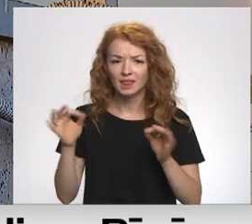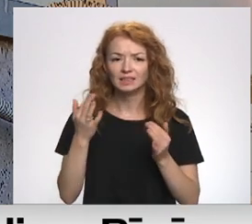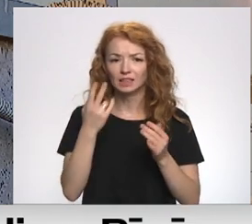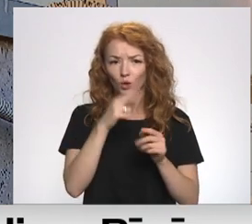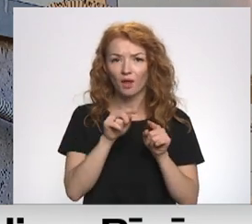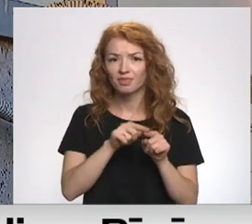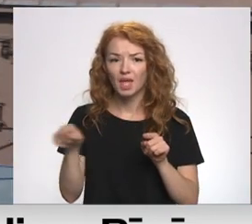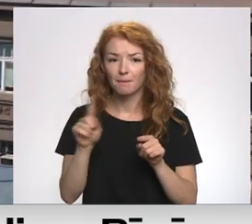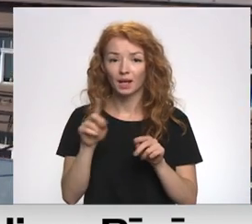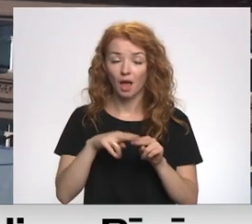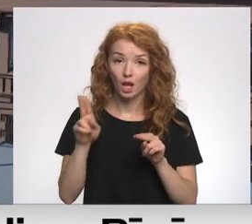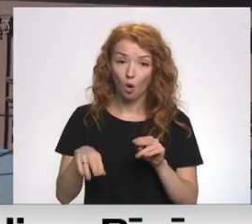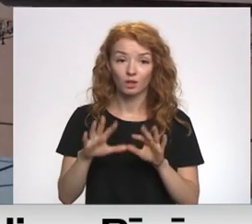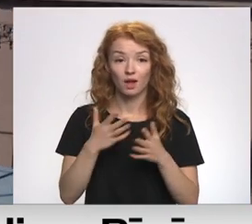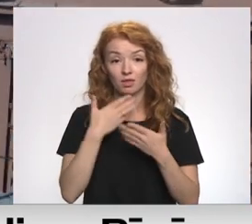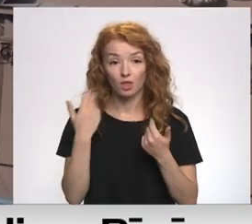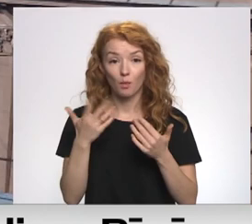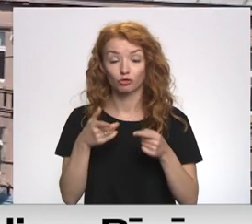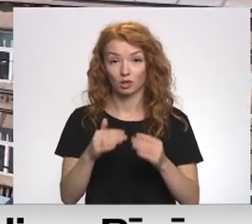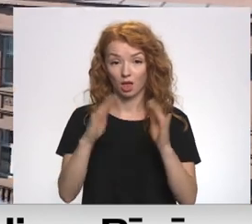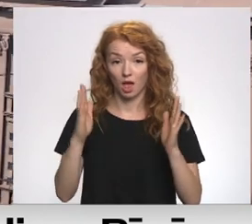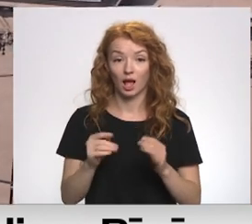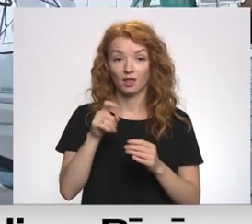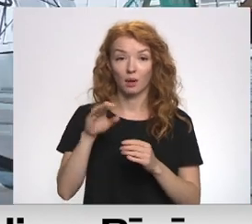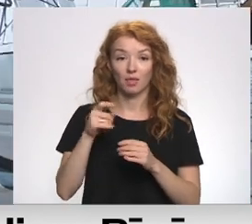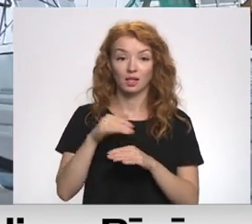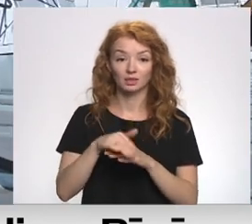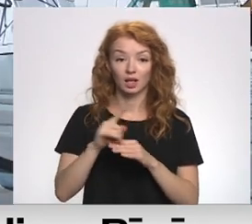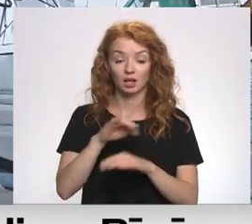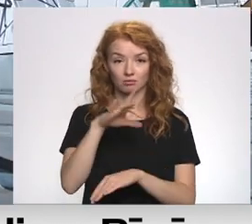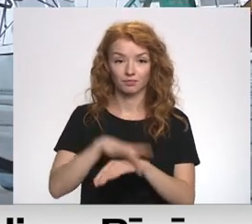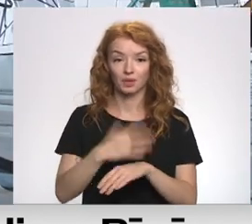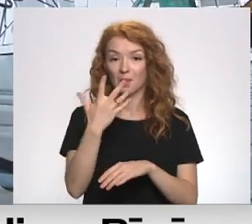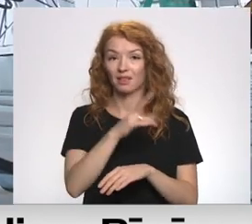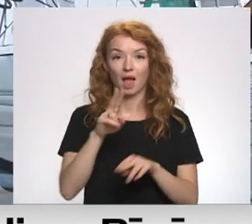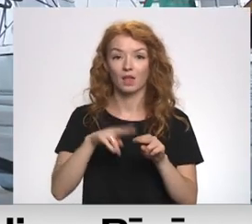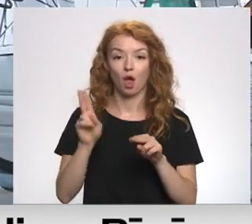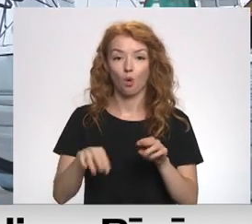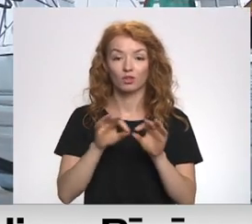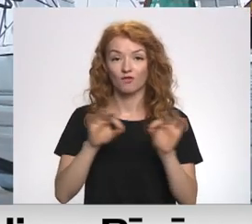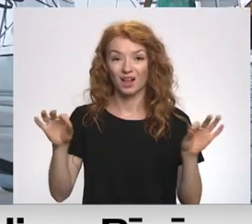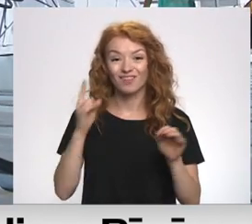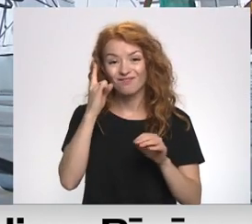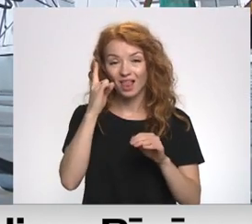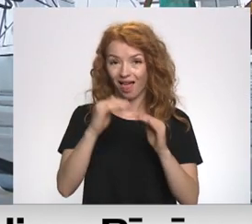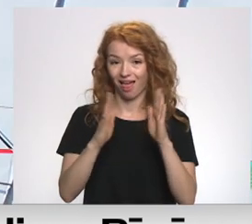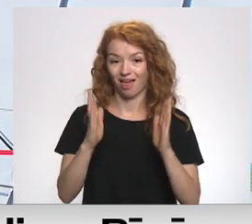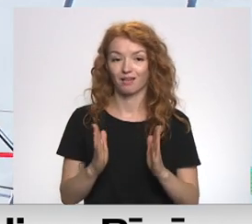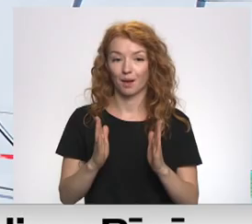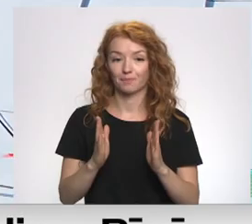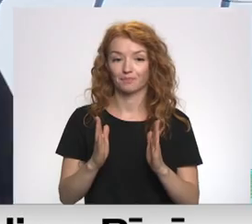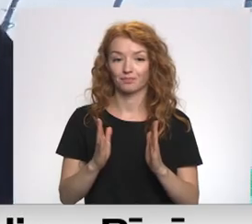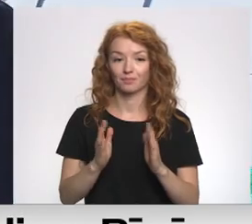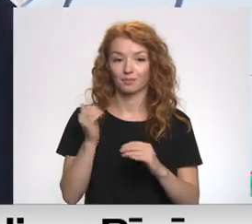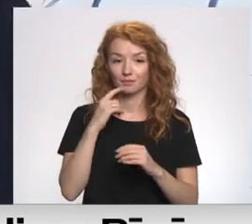tiem legāli, cik ne, bet uz šīs ēkas Tērbatas ielā, piemēram, ir atklāti 5 nelegālie, tikai uz vienas ēkas. Viņi